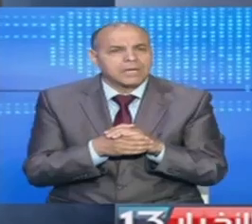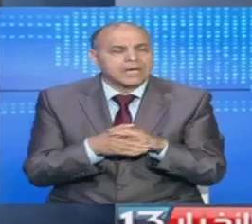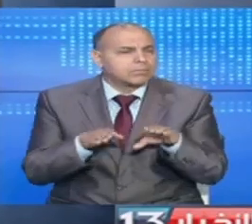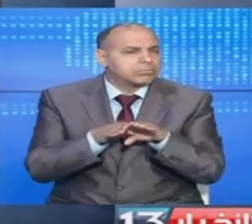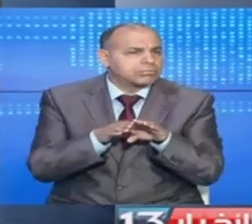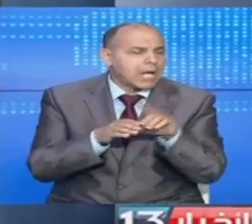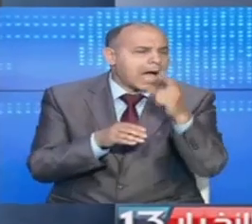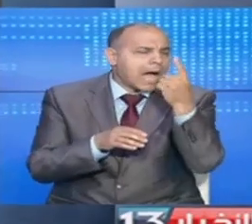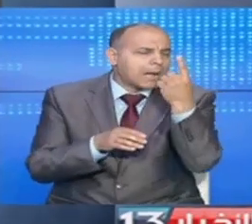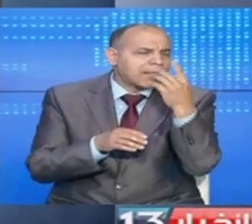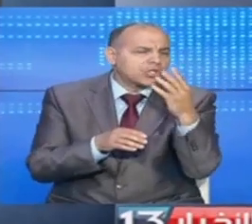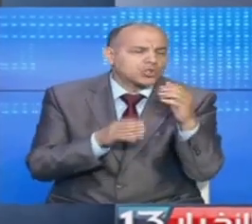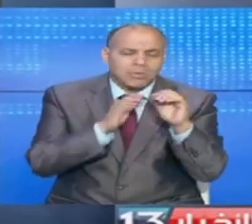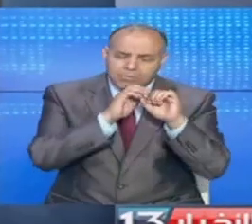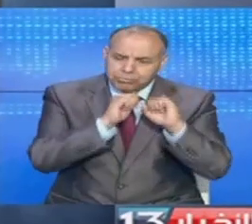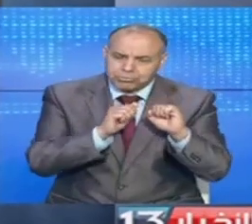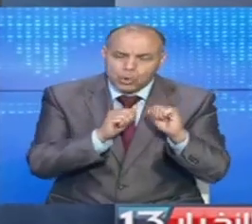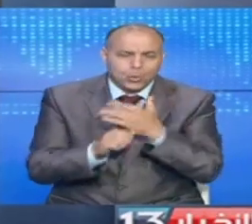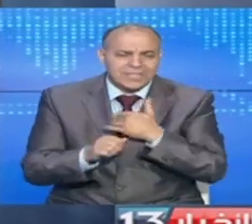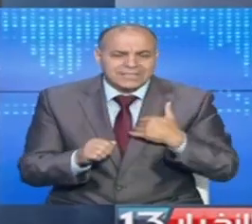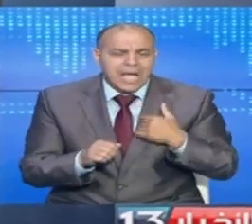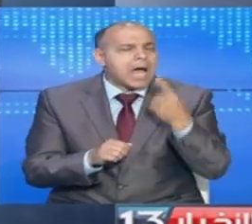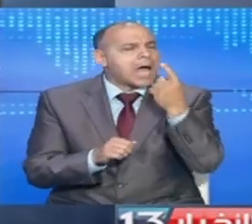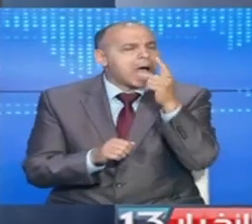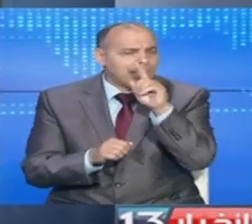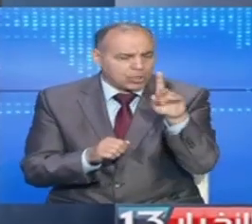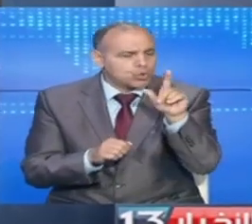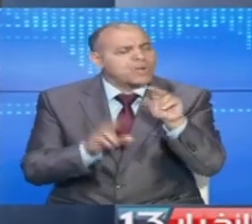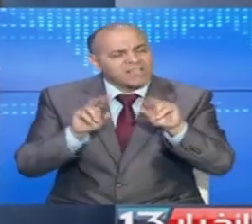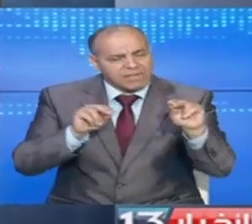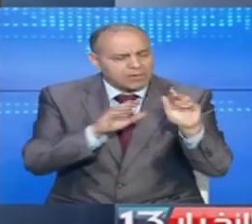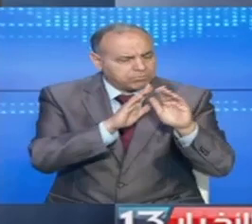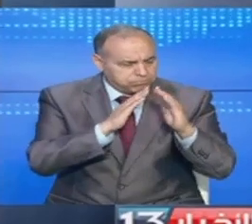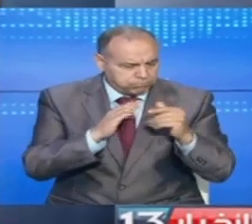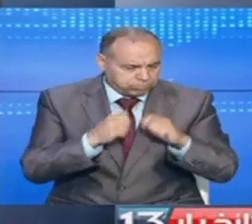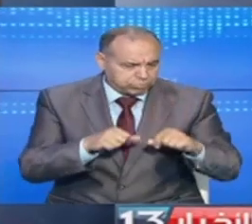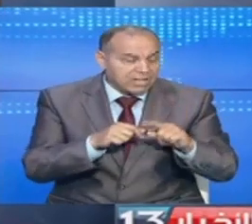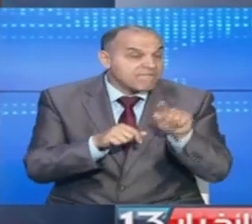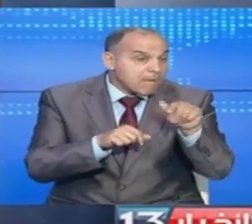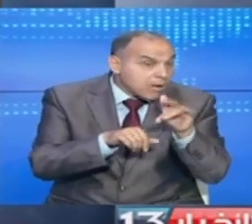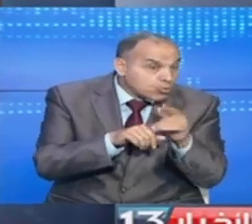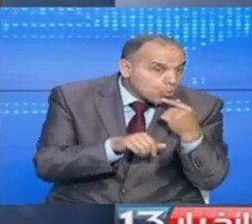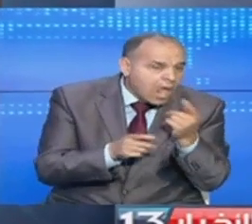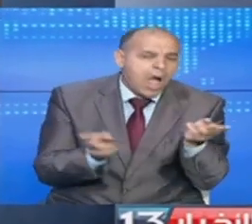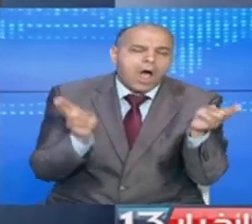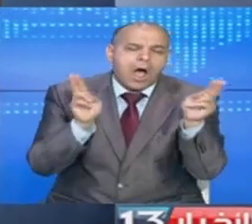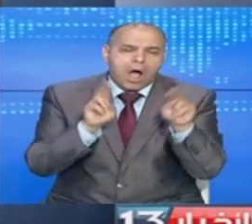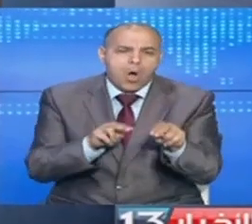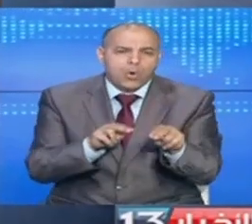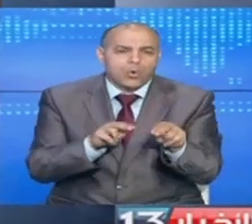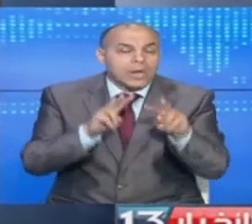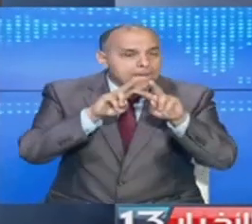اربعطاش يكون منذ اربعه اشهر الحال جديده عمليه